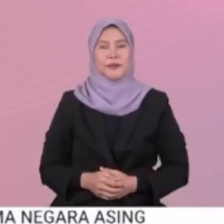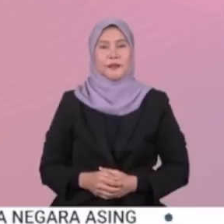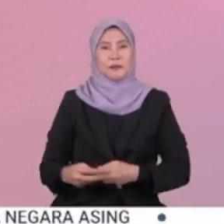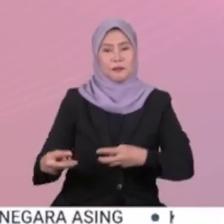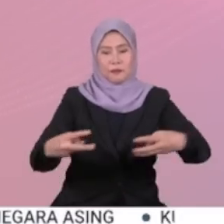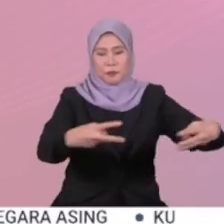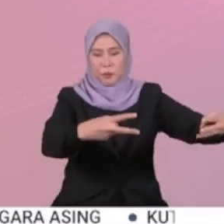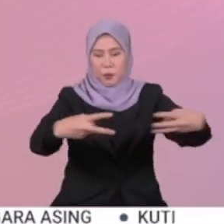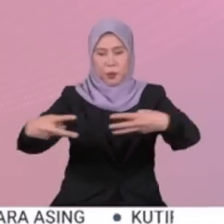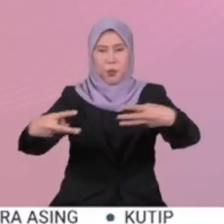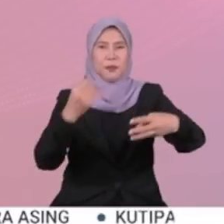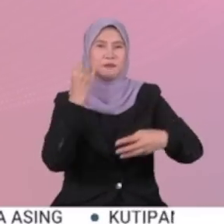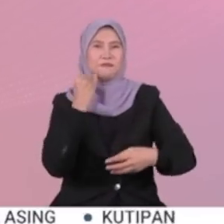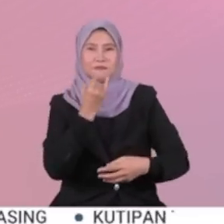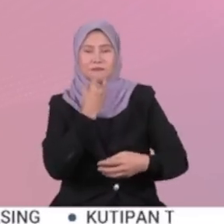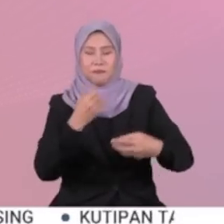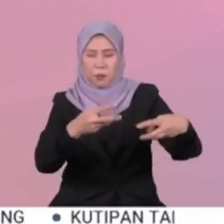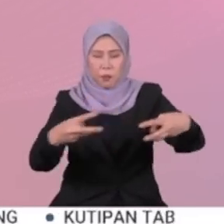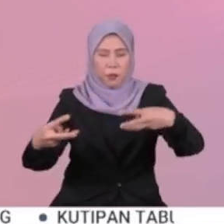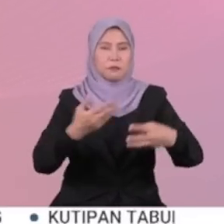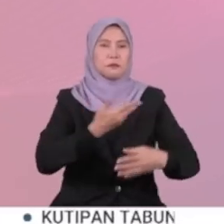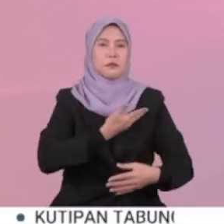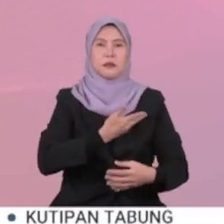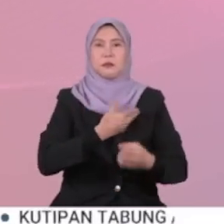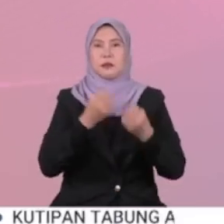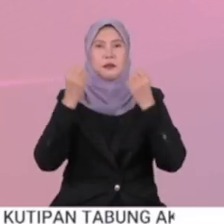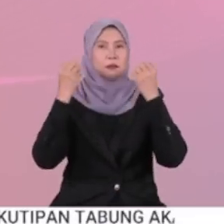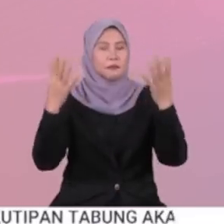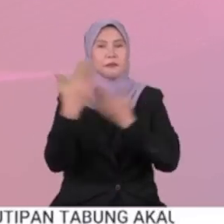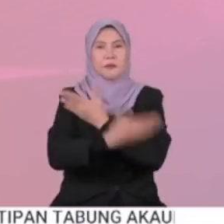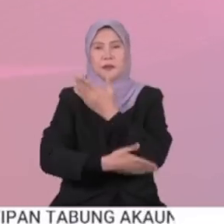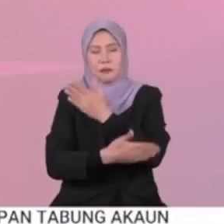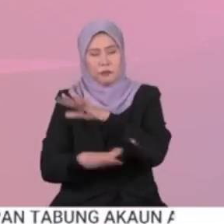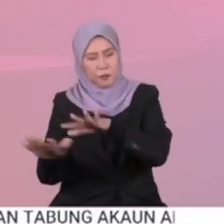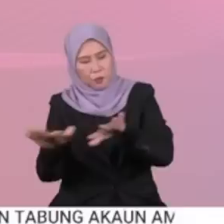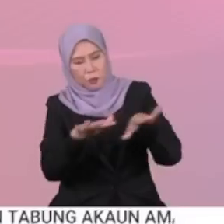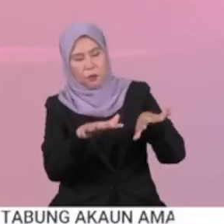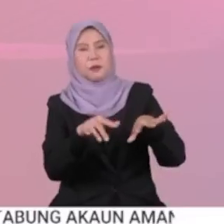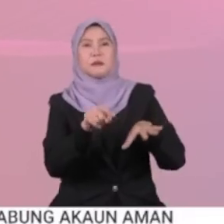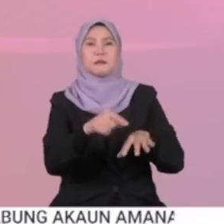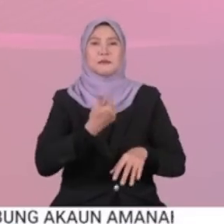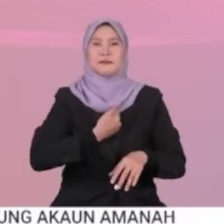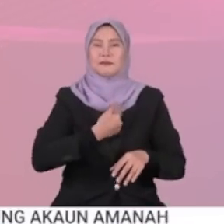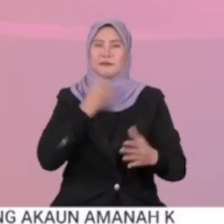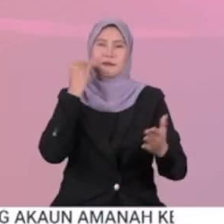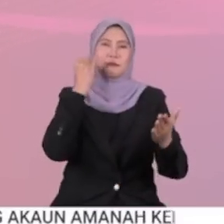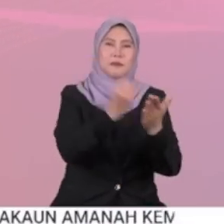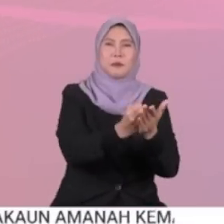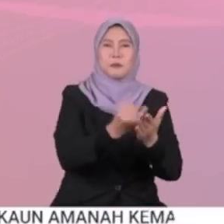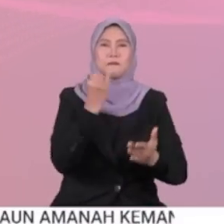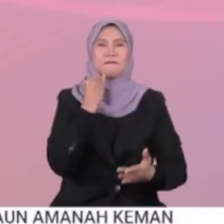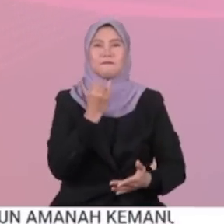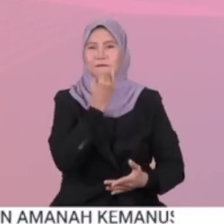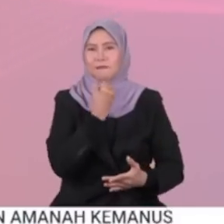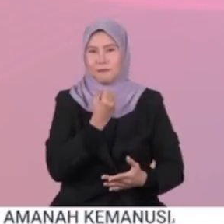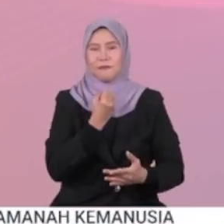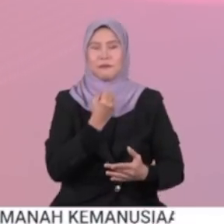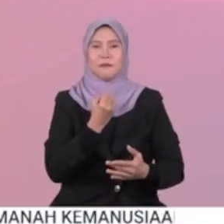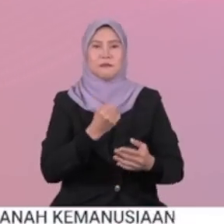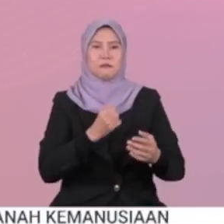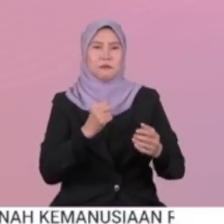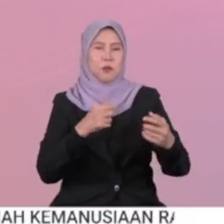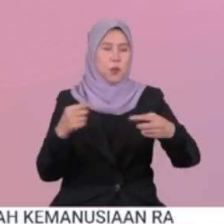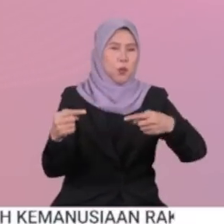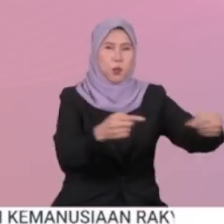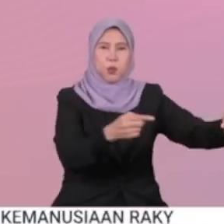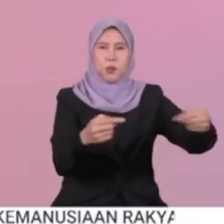Serangan Israel terhadap Gaza membuka mata banyak negara dan jutaan masyarakat dunia menyaksikan sendiri kekejaman Zionis Israel terhadap penduduk